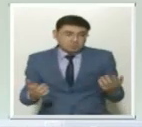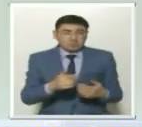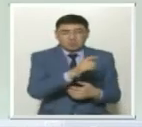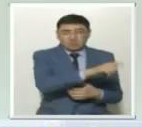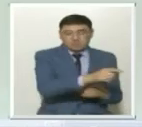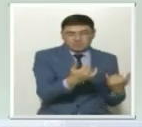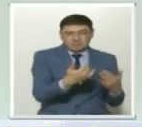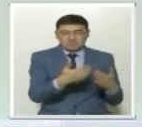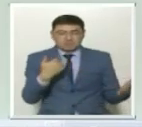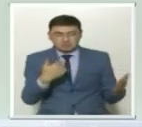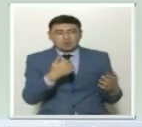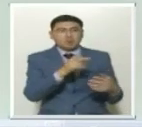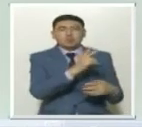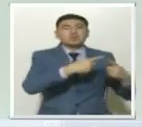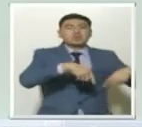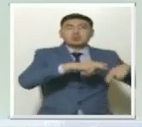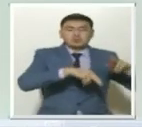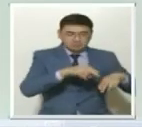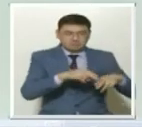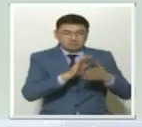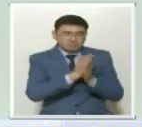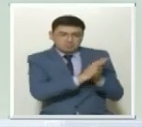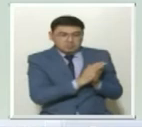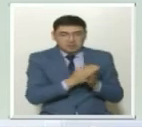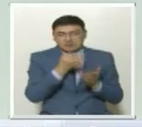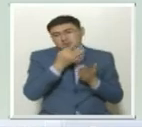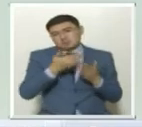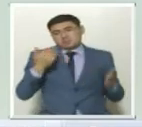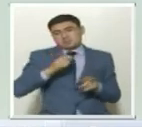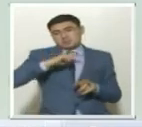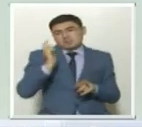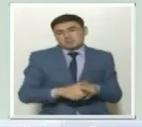ала дайындау, оларға бана мамандарды тарту бағытындағы жұмысты